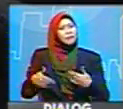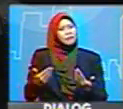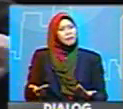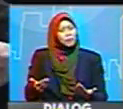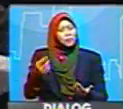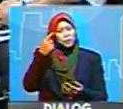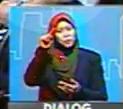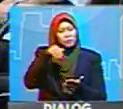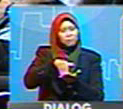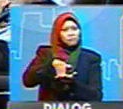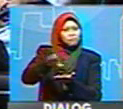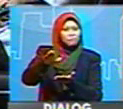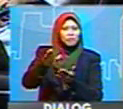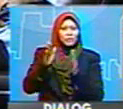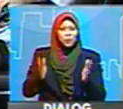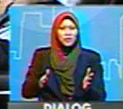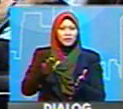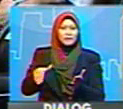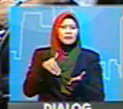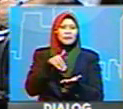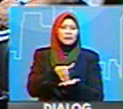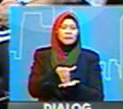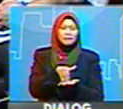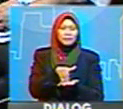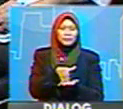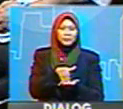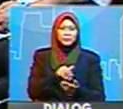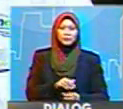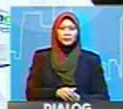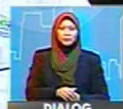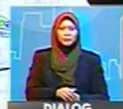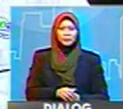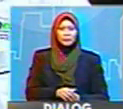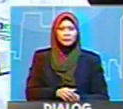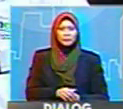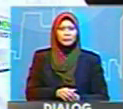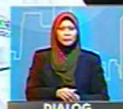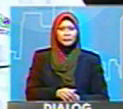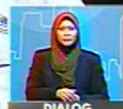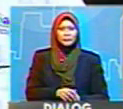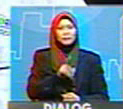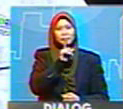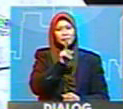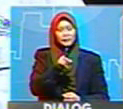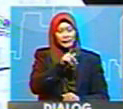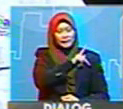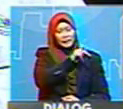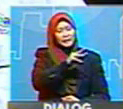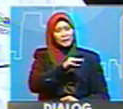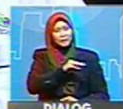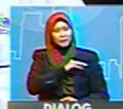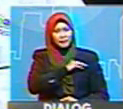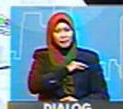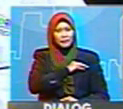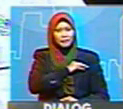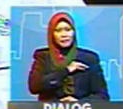membanteras golongan orang tengah ini Dat seri yalah dari segi sebenarnya dari segi pihak Kementerian